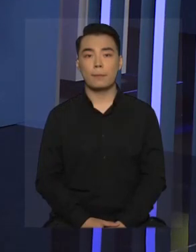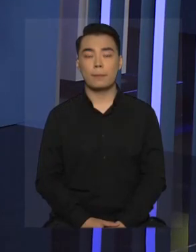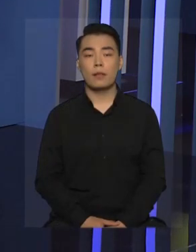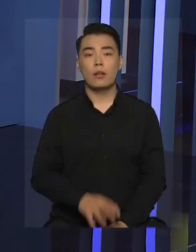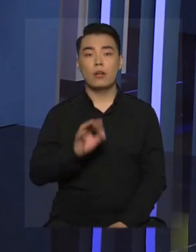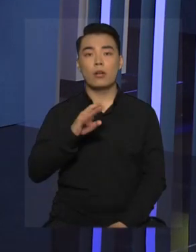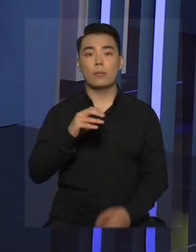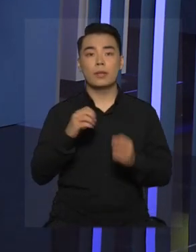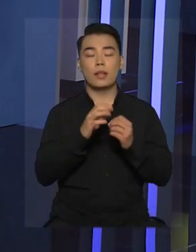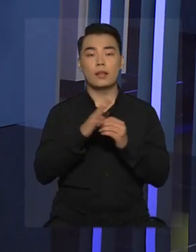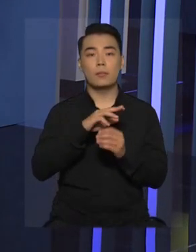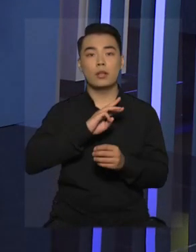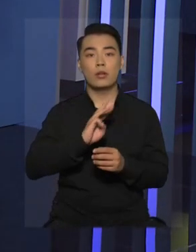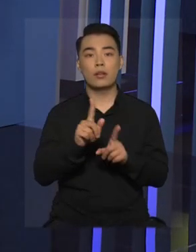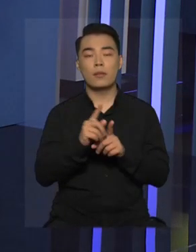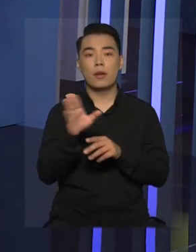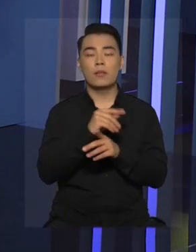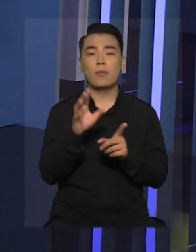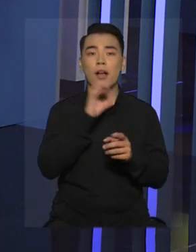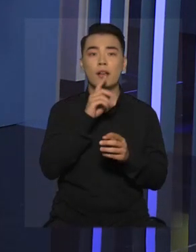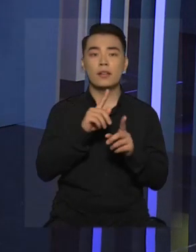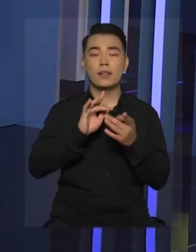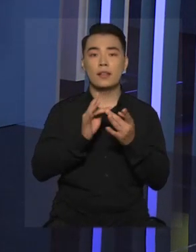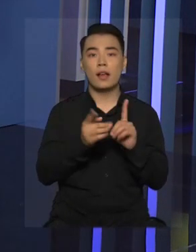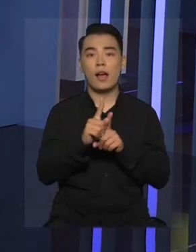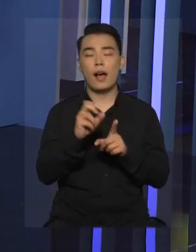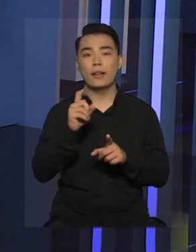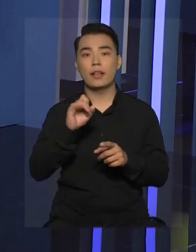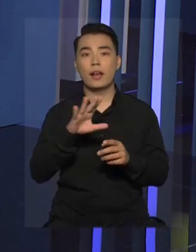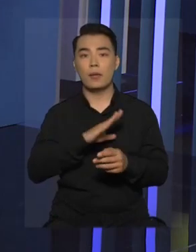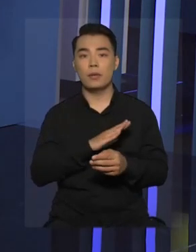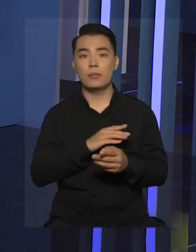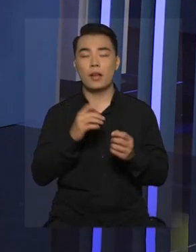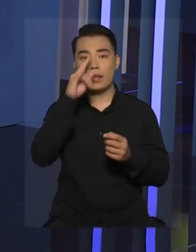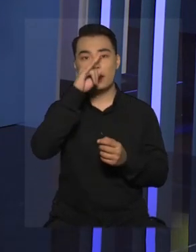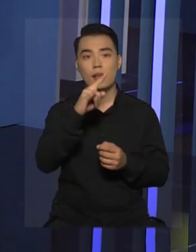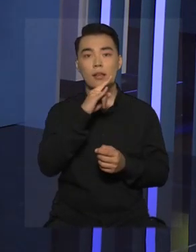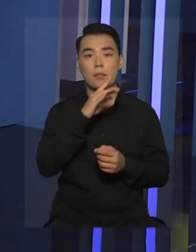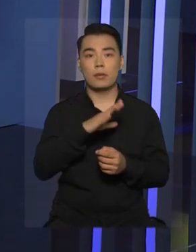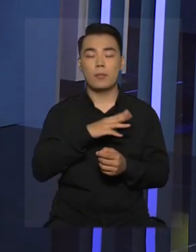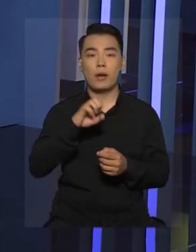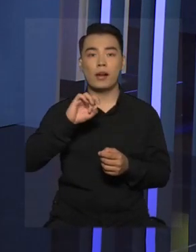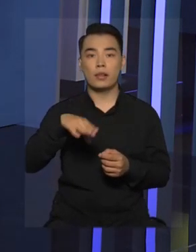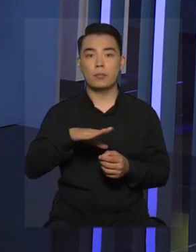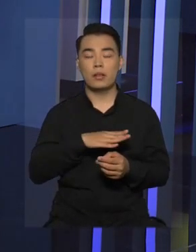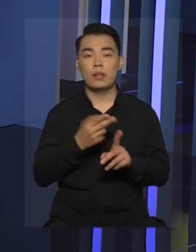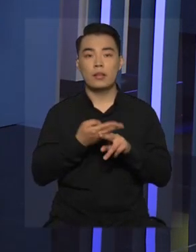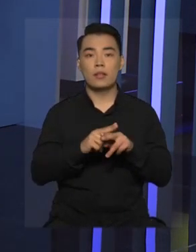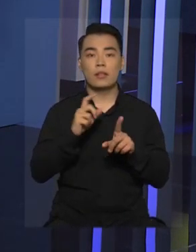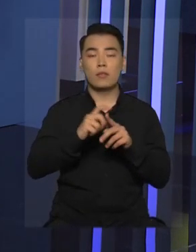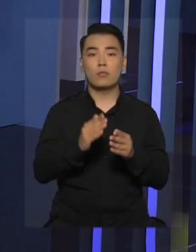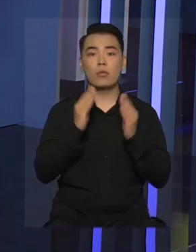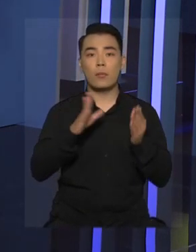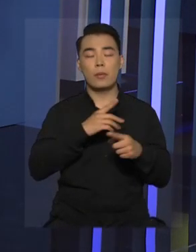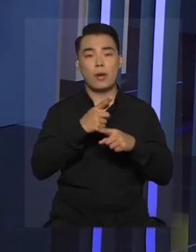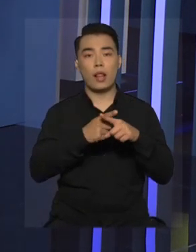Около 15 миллионов кибератак заблокировали в Казахстане в течение марта. Число их за месяц выросло более чем